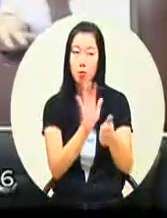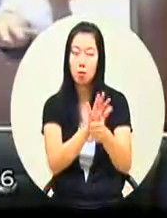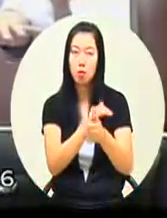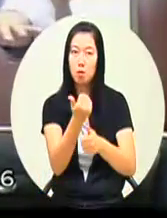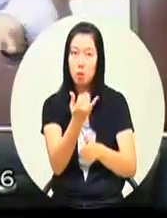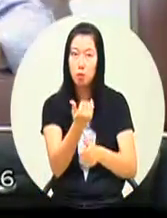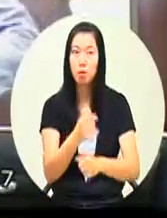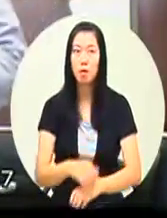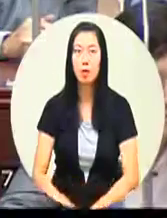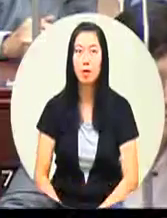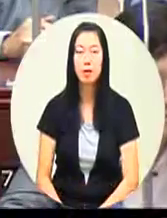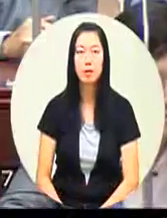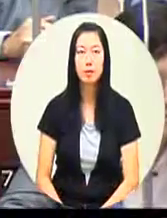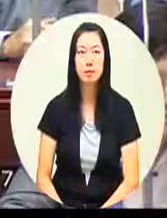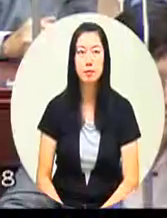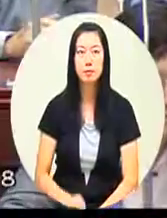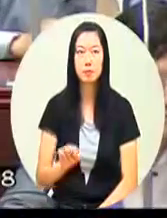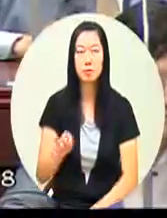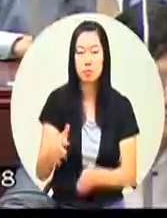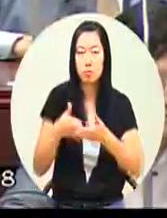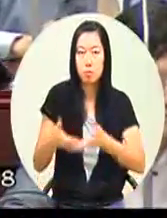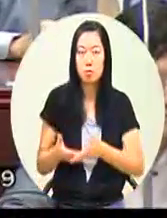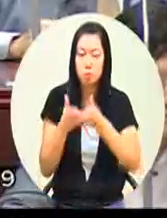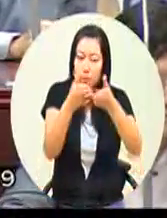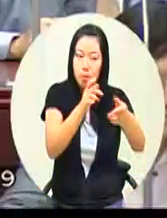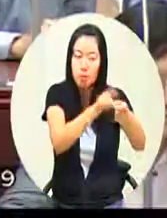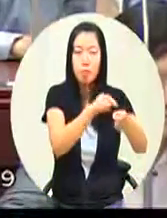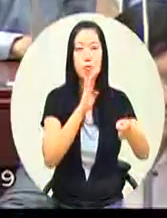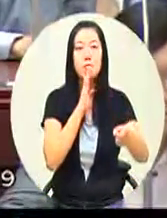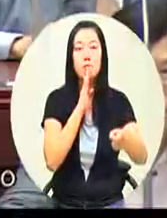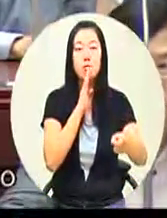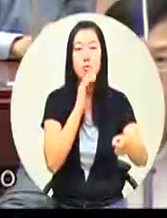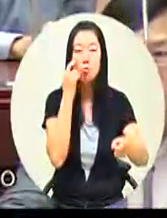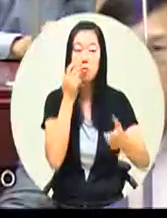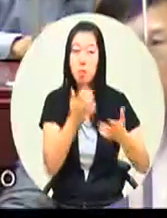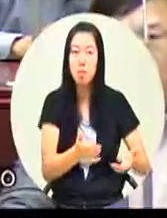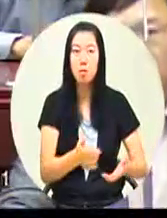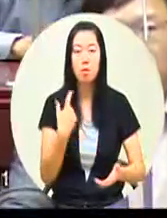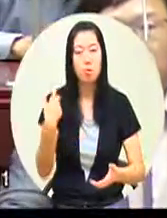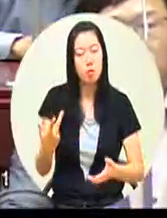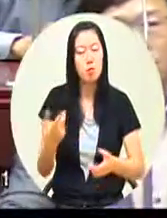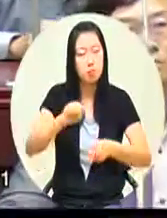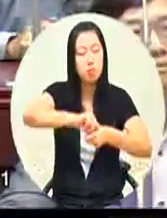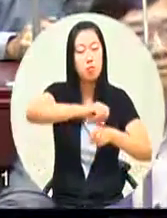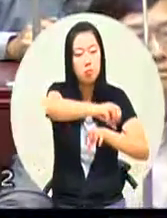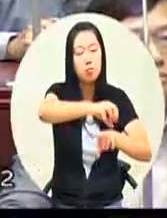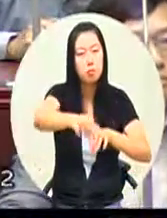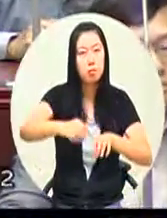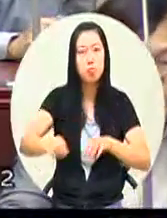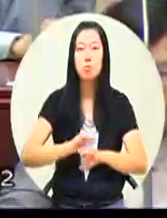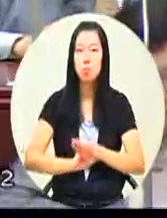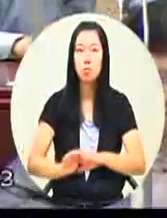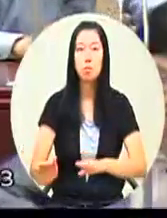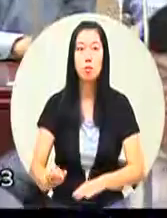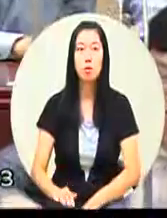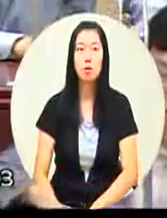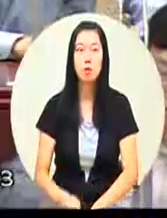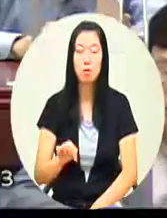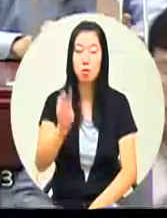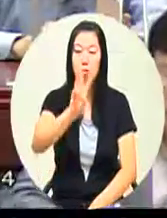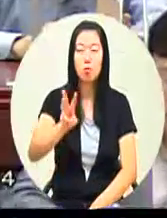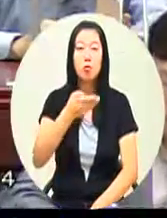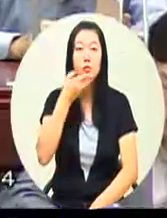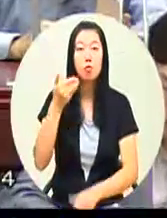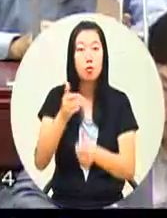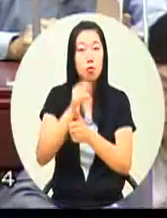流水是目前我们的一个重要的方向，所以我们可能会再增加这个部分，我们目前尤其现在水利署也